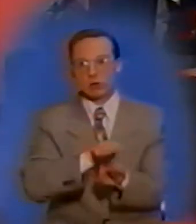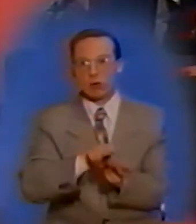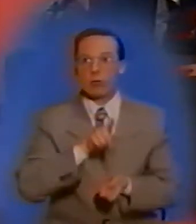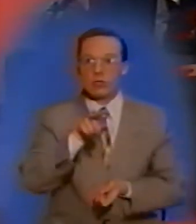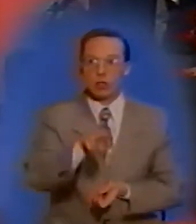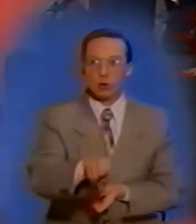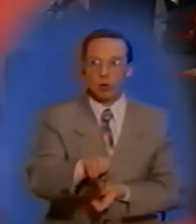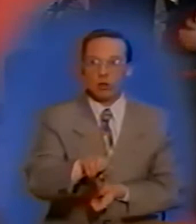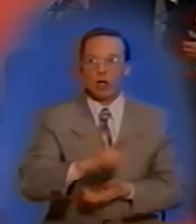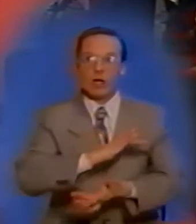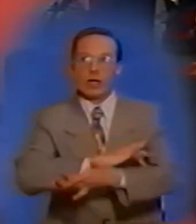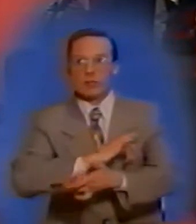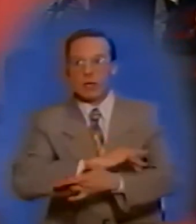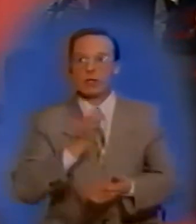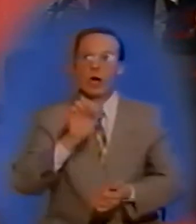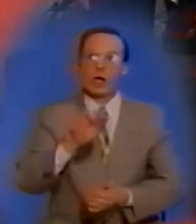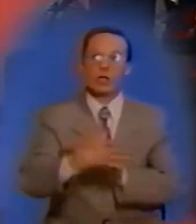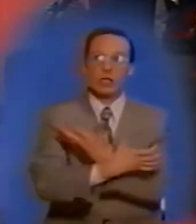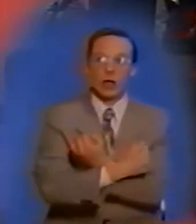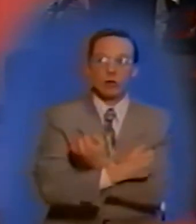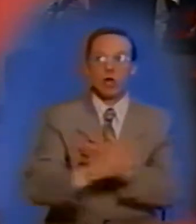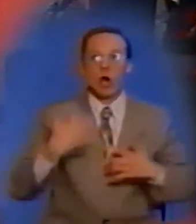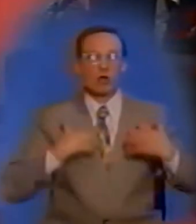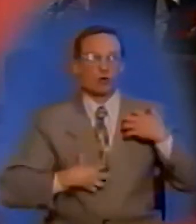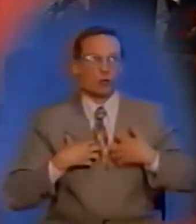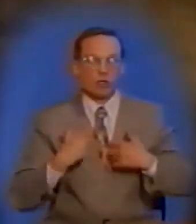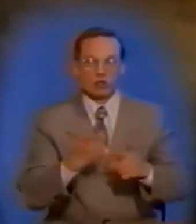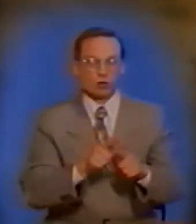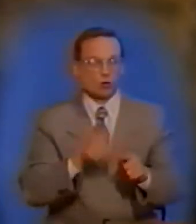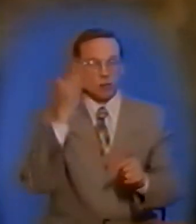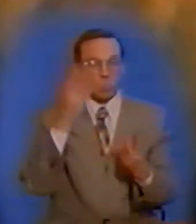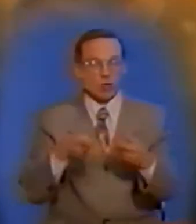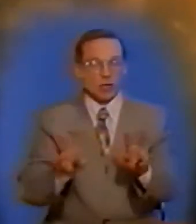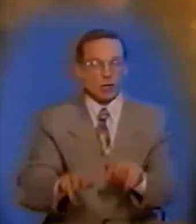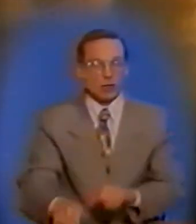tu ten lesbijėti ar gėjus. Manau, kad skubėti su tuo labai nereiktų.